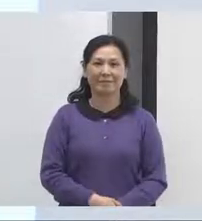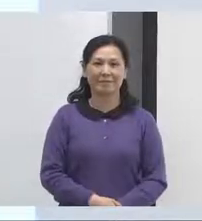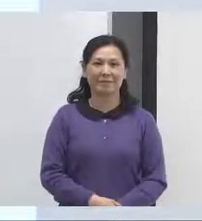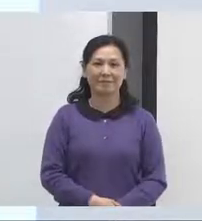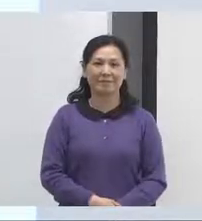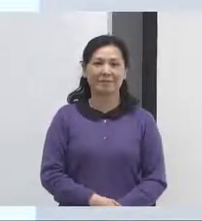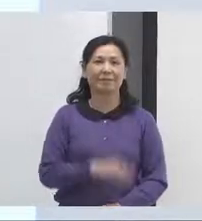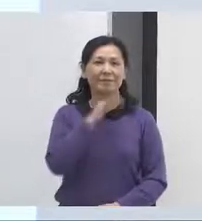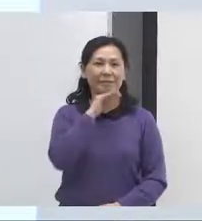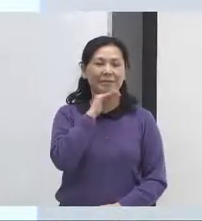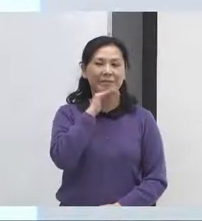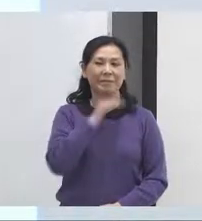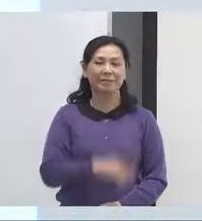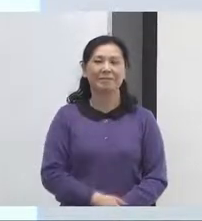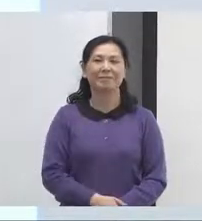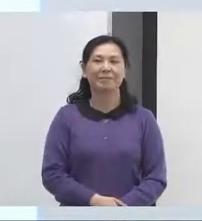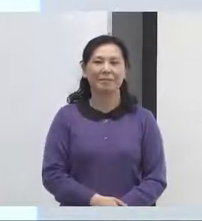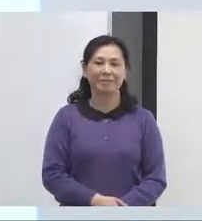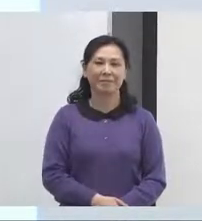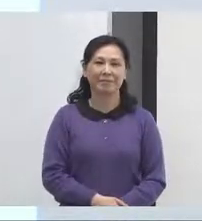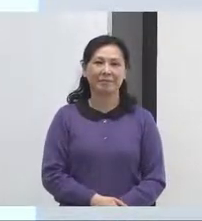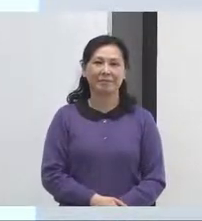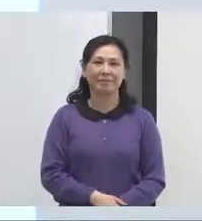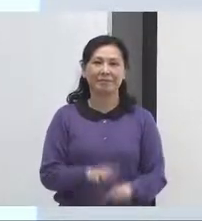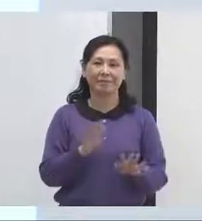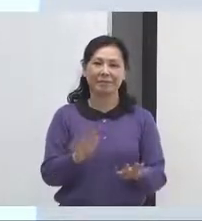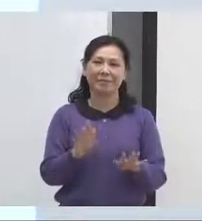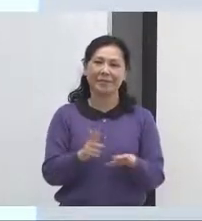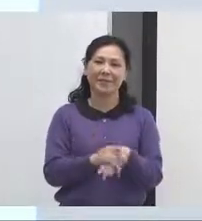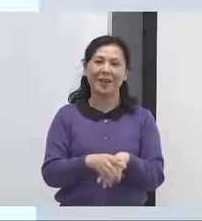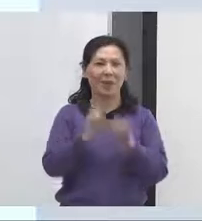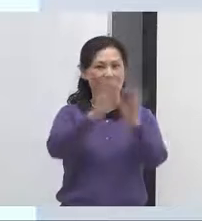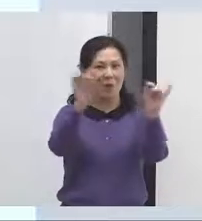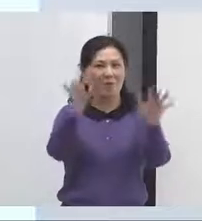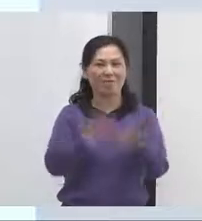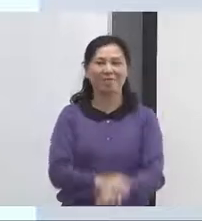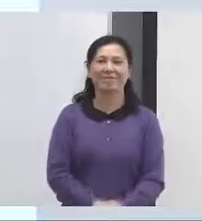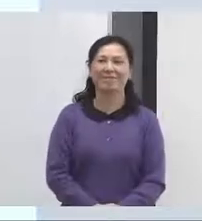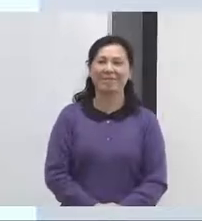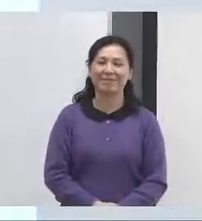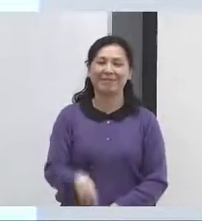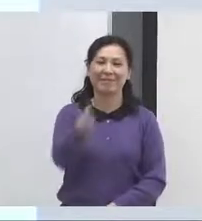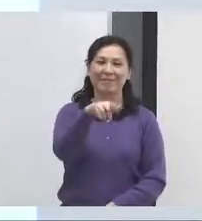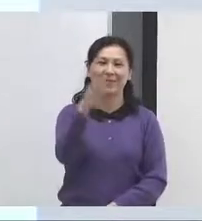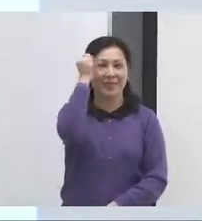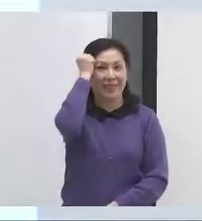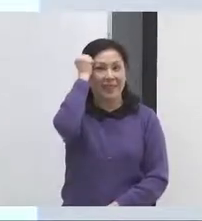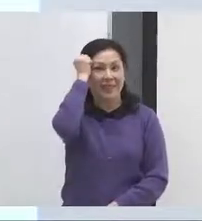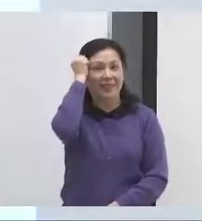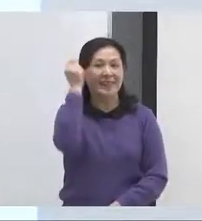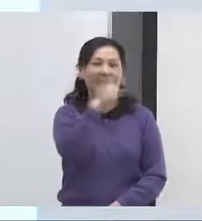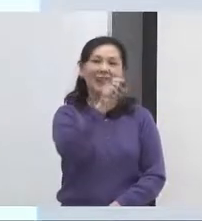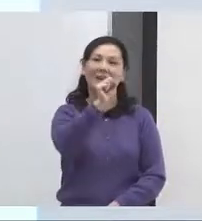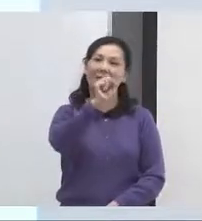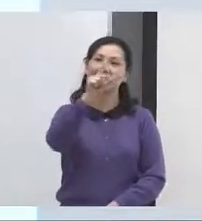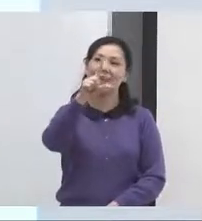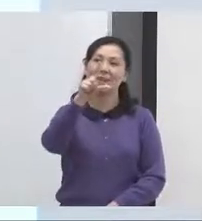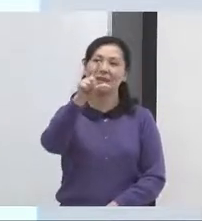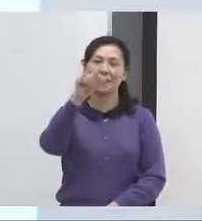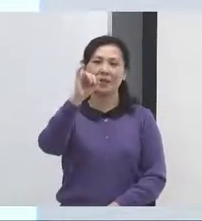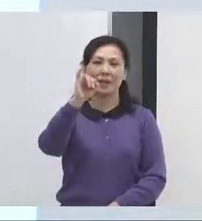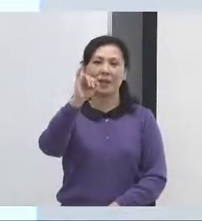稍等我处理一个技术问题，那这个时候顺便工商服务一下，就是说大家可以记得我们有 Slido 这件事情，可